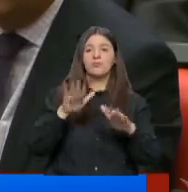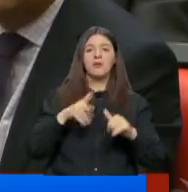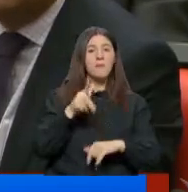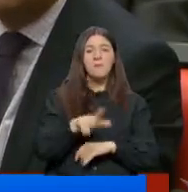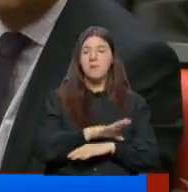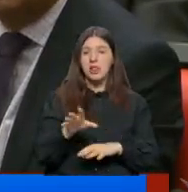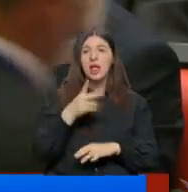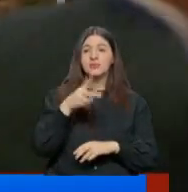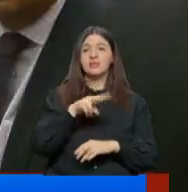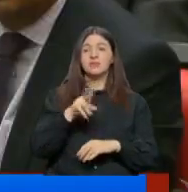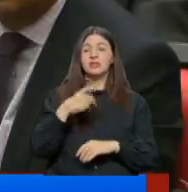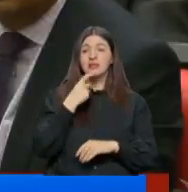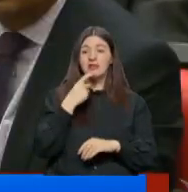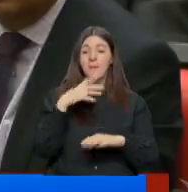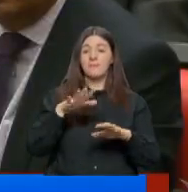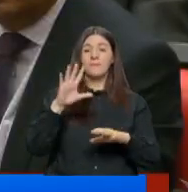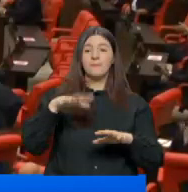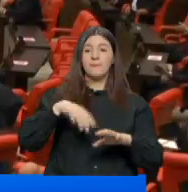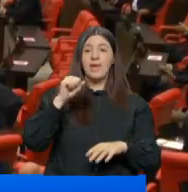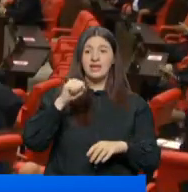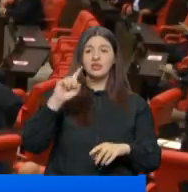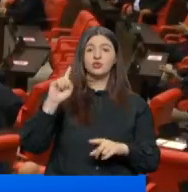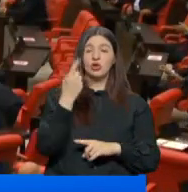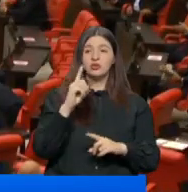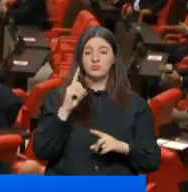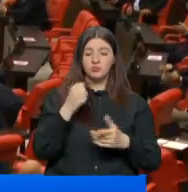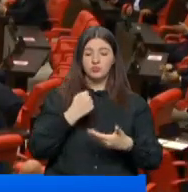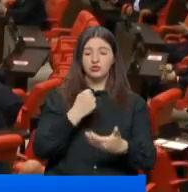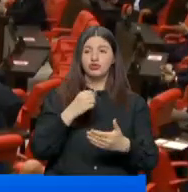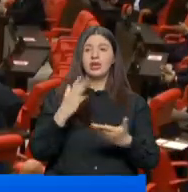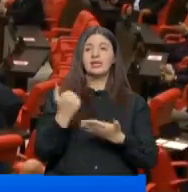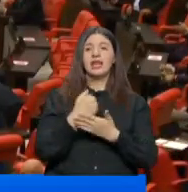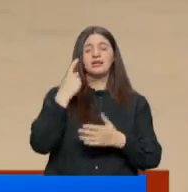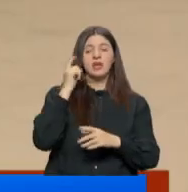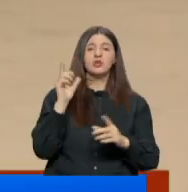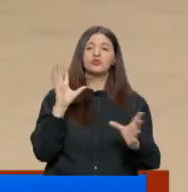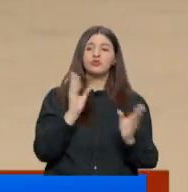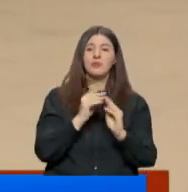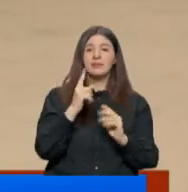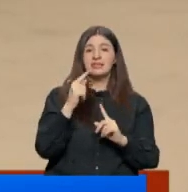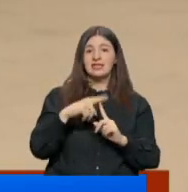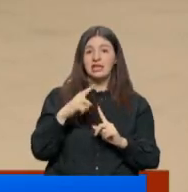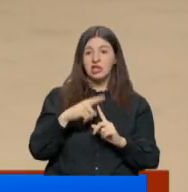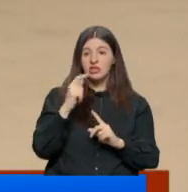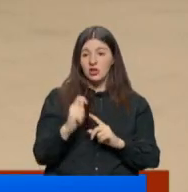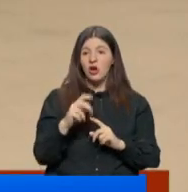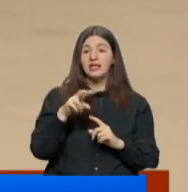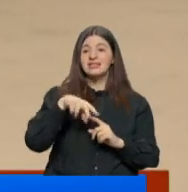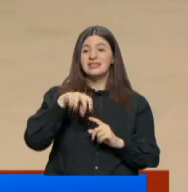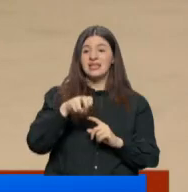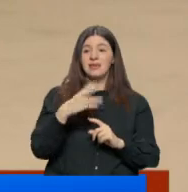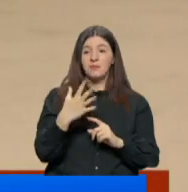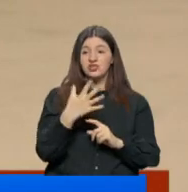geçti. 2022 yılı Merkezi Yönetim Bütçe Kanunu'na bağlı genel bütçe gelir tahmini toplam 1 trilyon 80